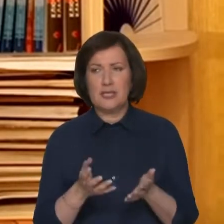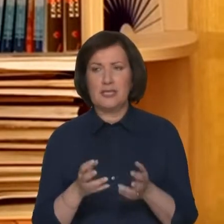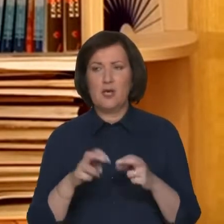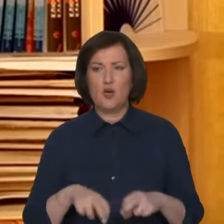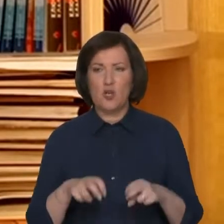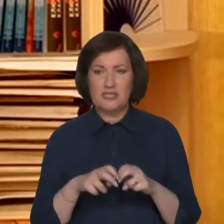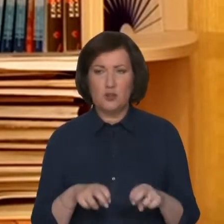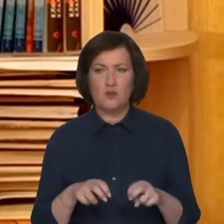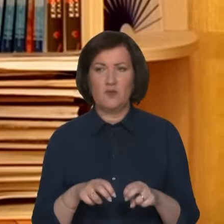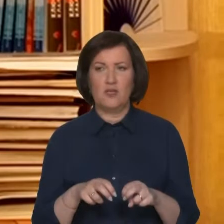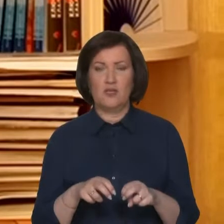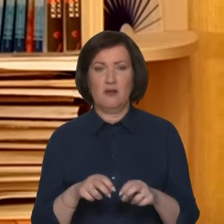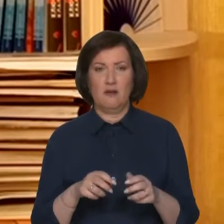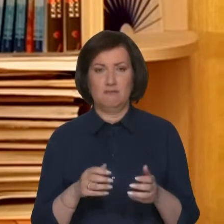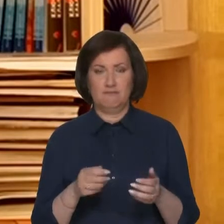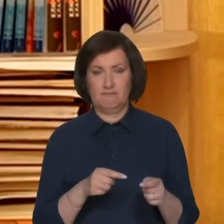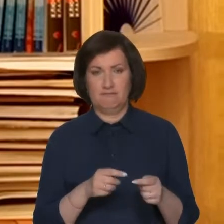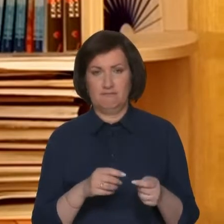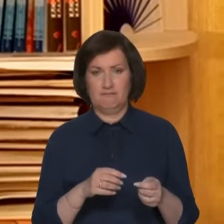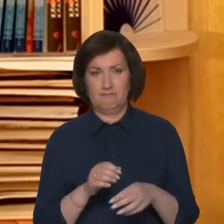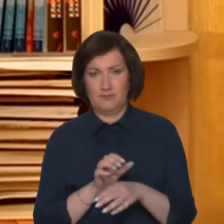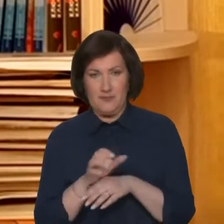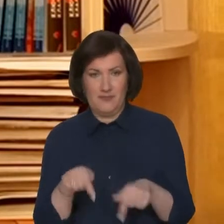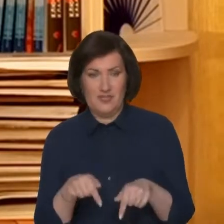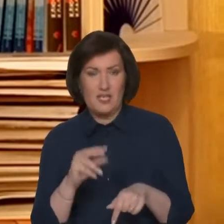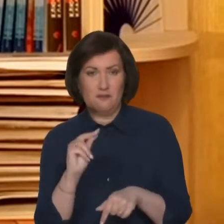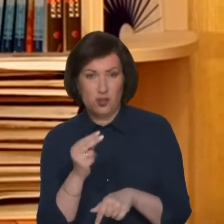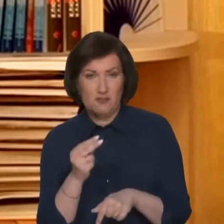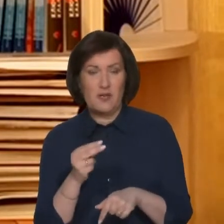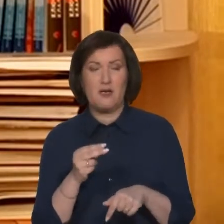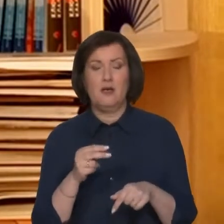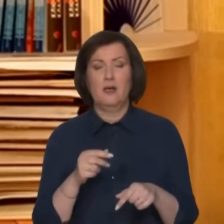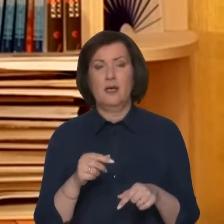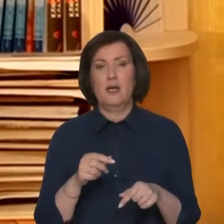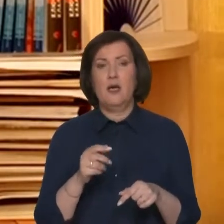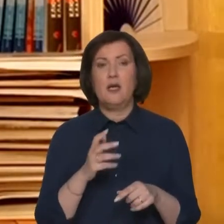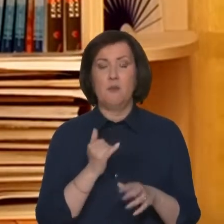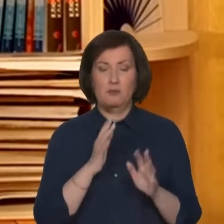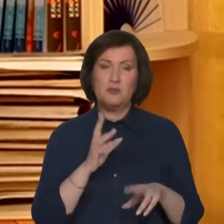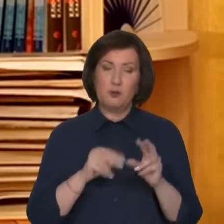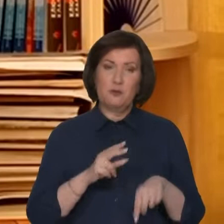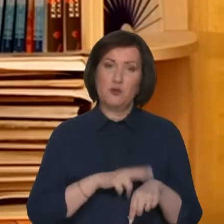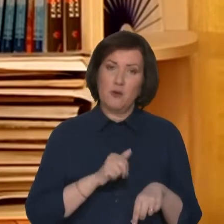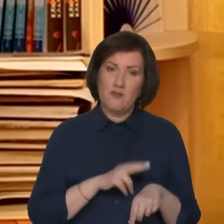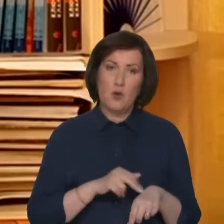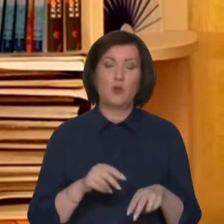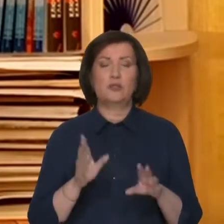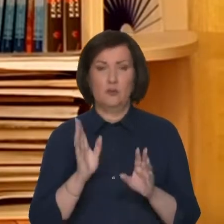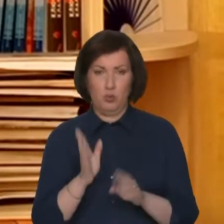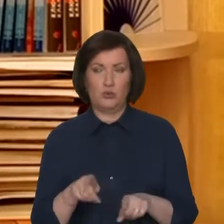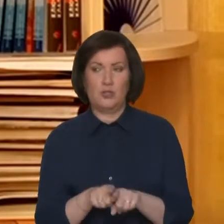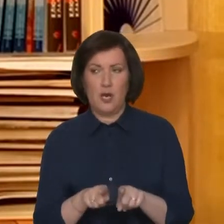розслідування вийшло цей четвер, ми сподіваємося на те, що розслідування і правоохоронців буде відповідно